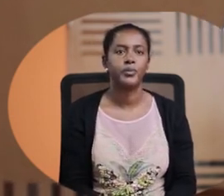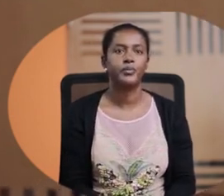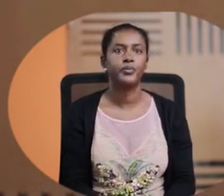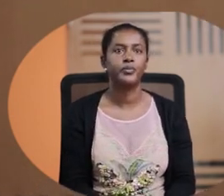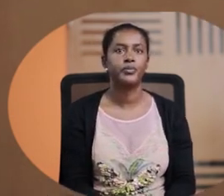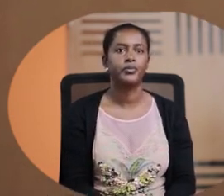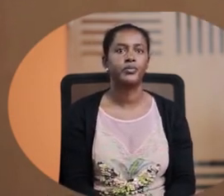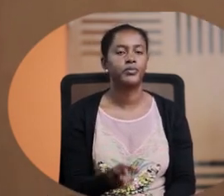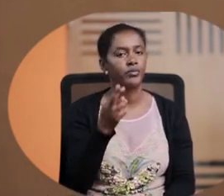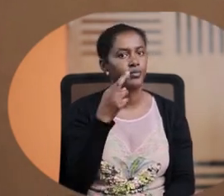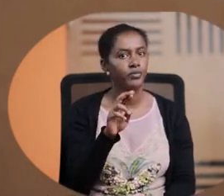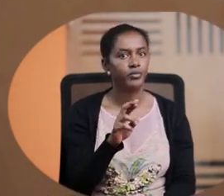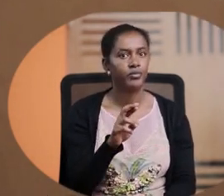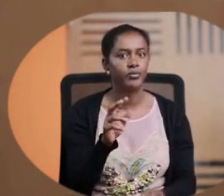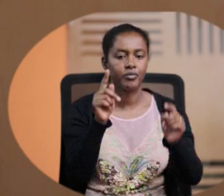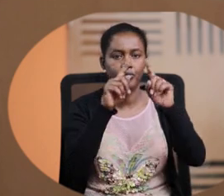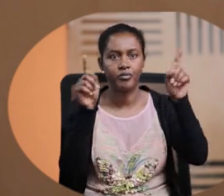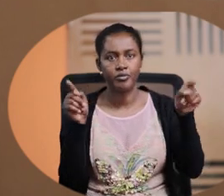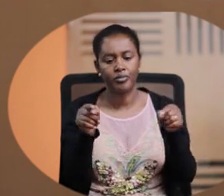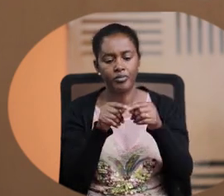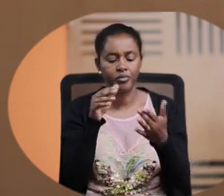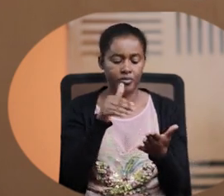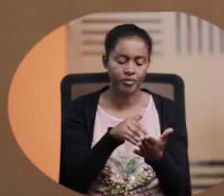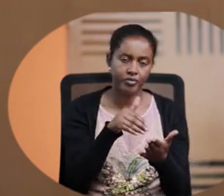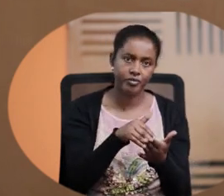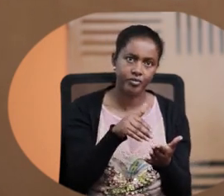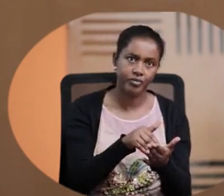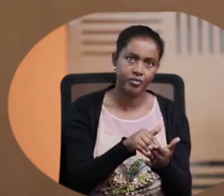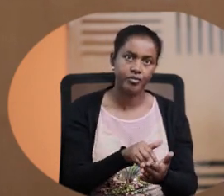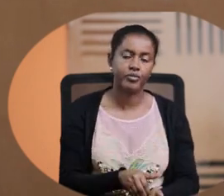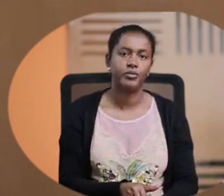taalii yookiin gabatee deddeebi'insa